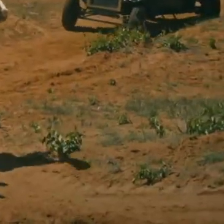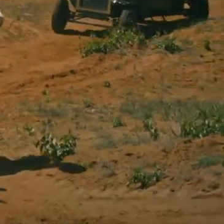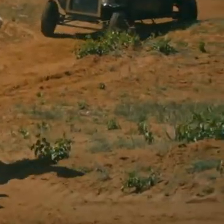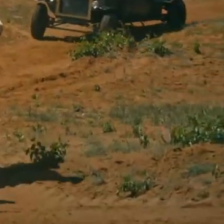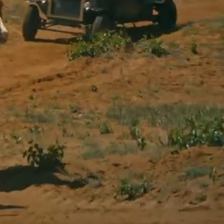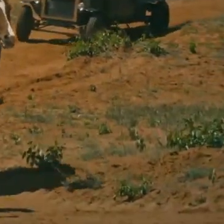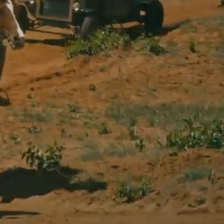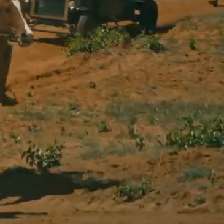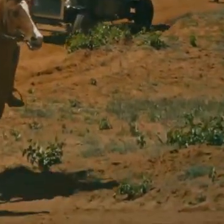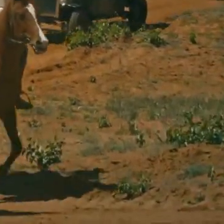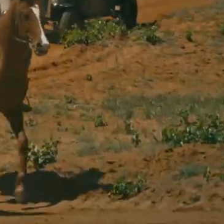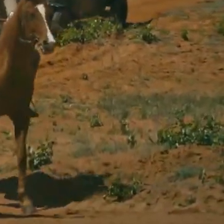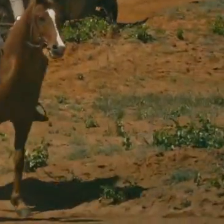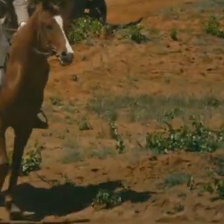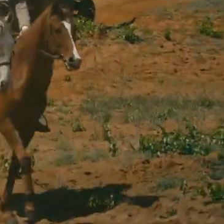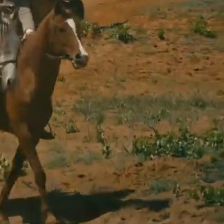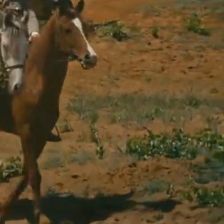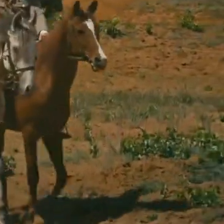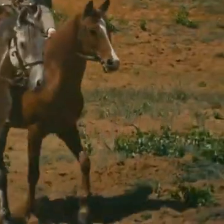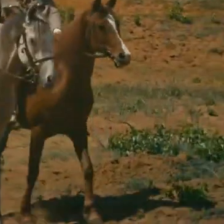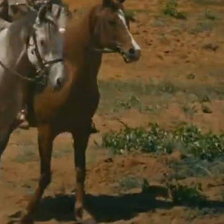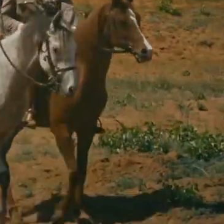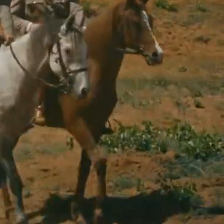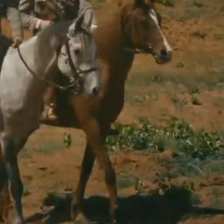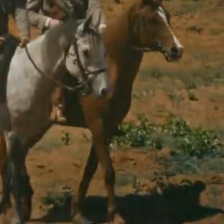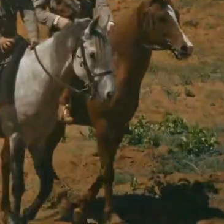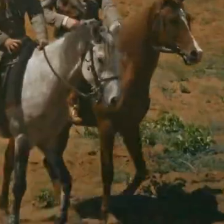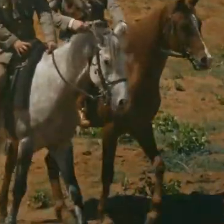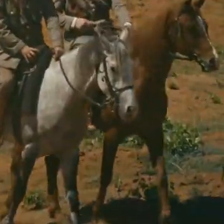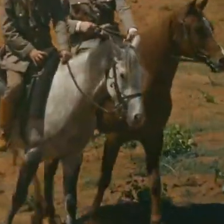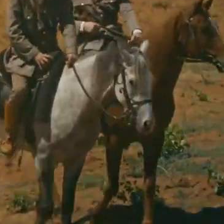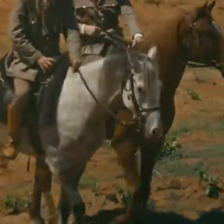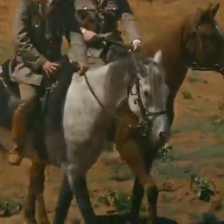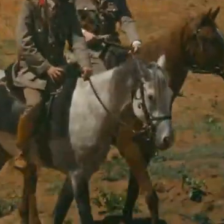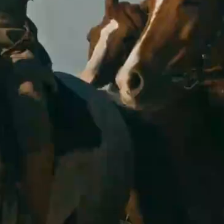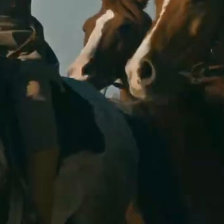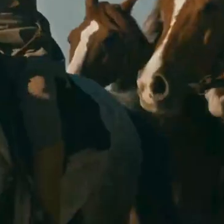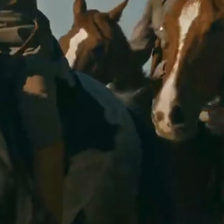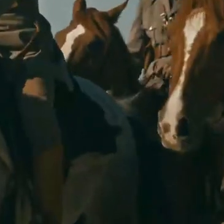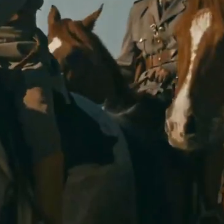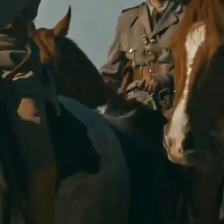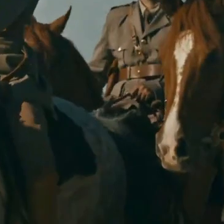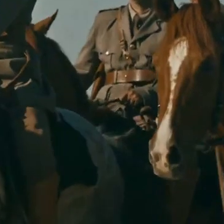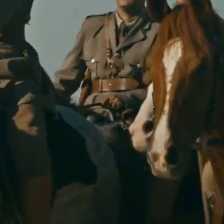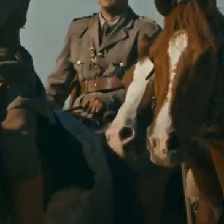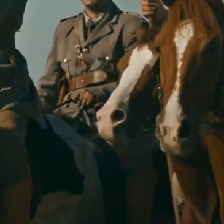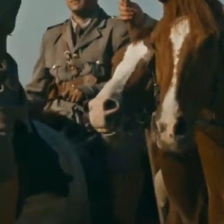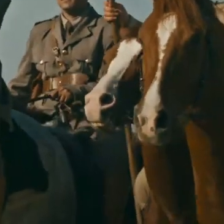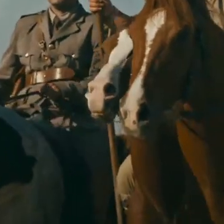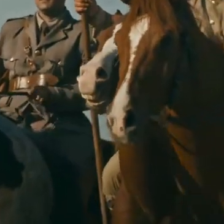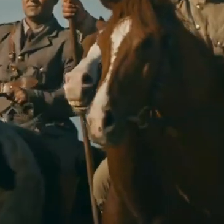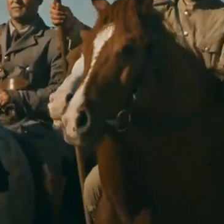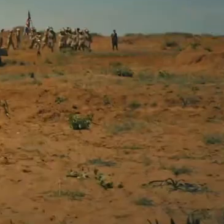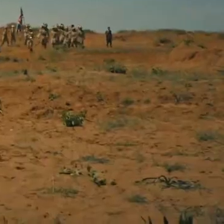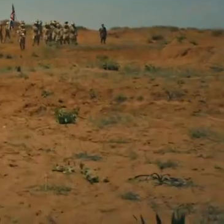Çöle geçildi. Kuxlu askerleri alçak tepelerle kaplı bir alanda. Bir kamyonet önde ilerleyen Kuxla yanındakileri